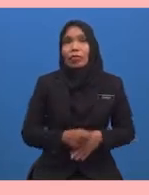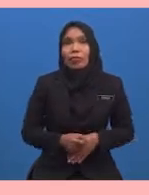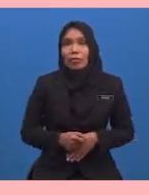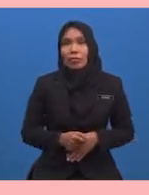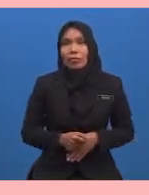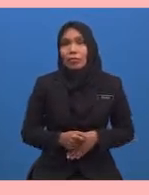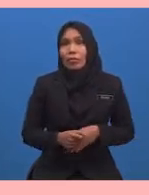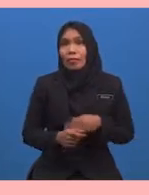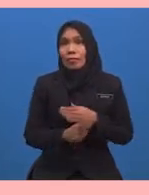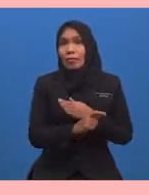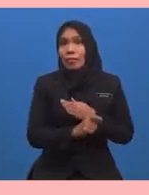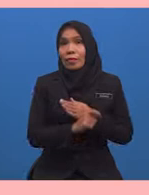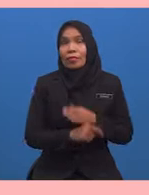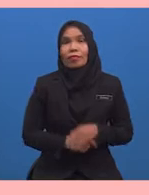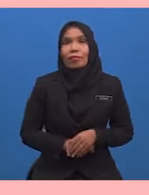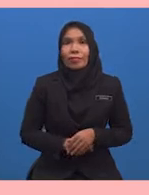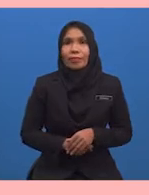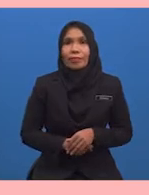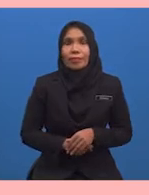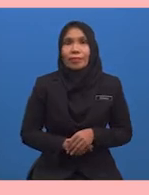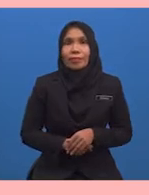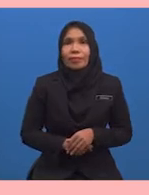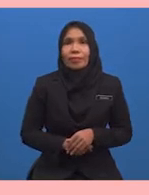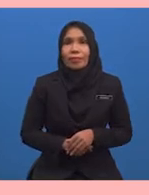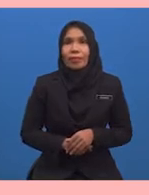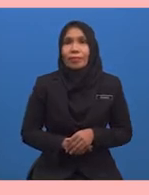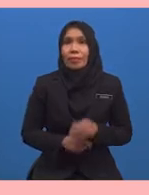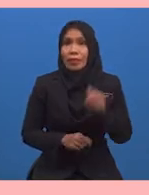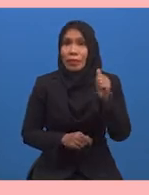dan D. Emas. Apakah jawapannya, murid-murid?